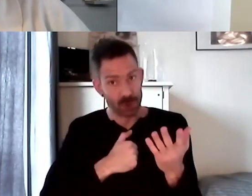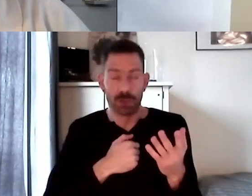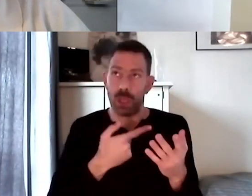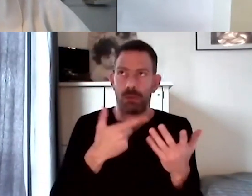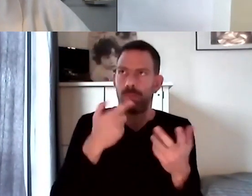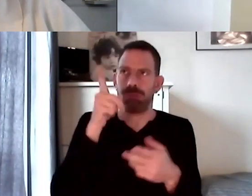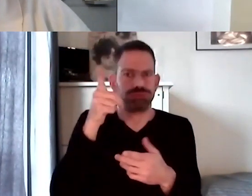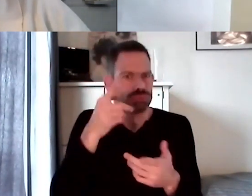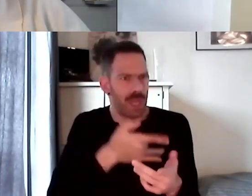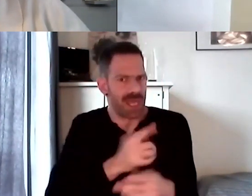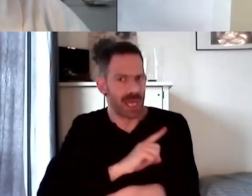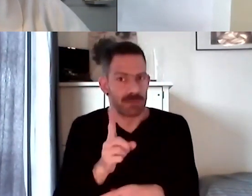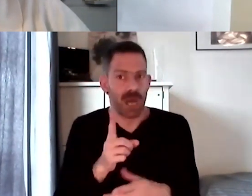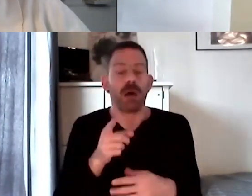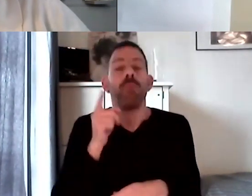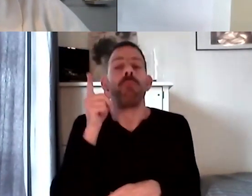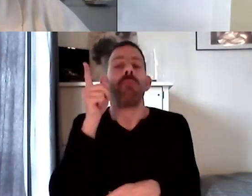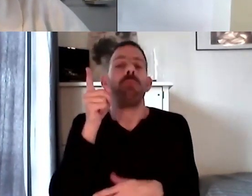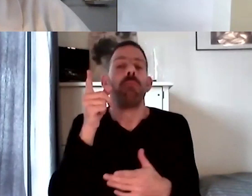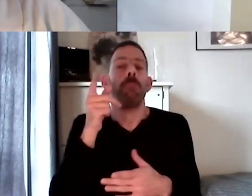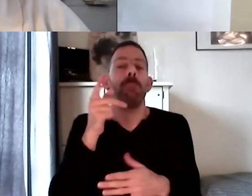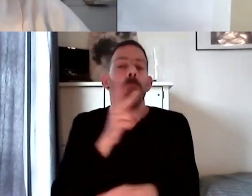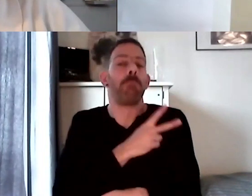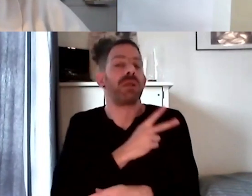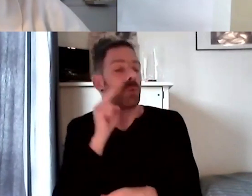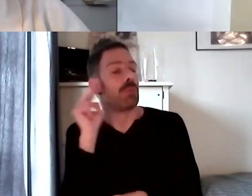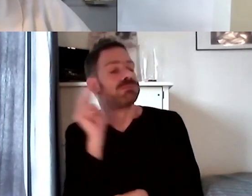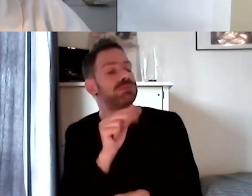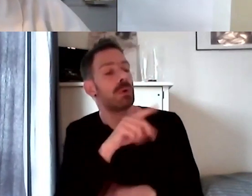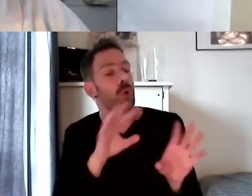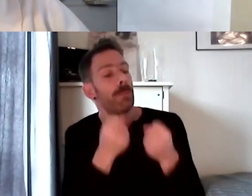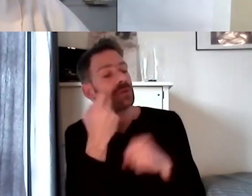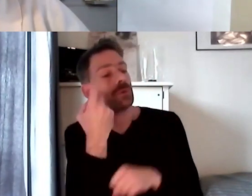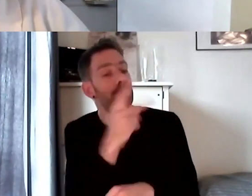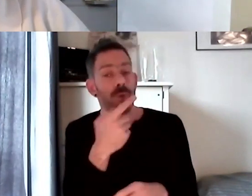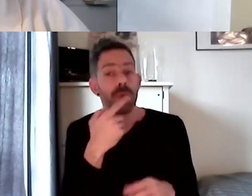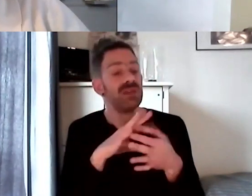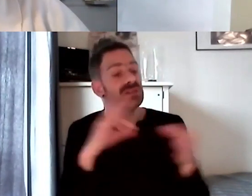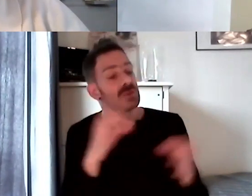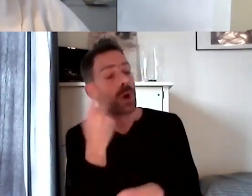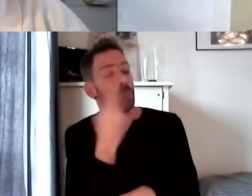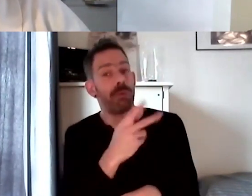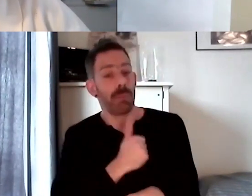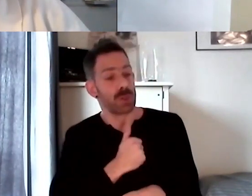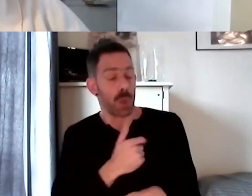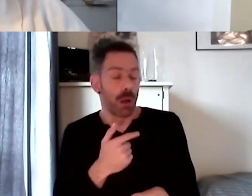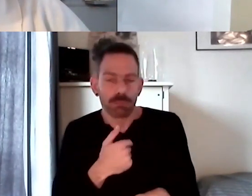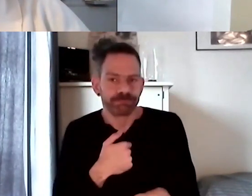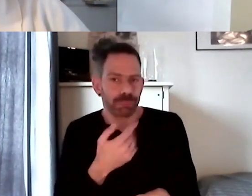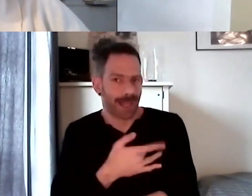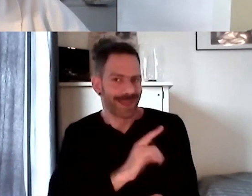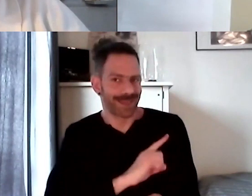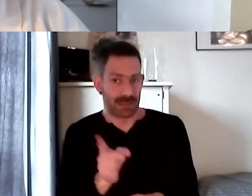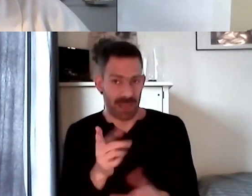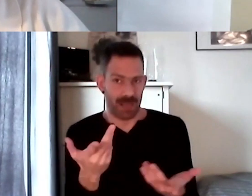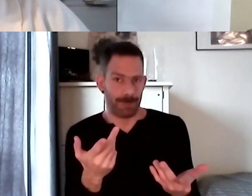les compétences. Il ne va peut-être pas regarder ce qui se passe, l'histoire de la personne. Enfin, voilà, ce qui va l'intéresser, c'est les compétences et si la personne est apte à